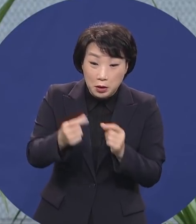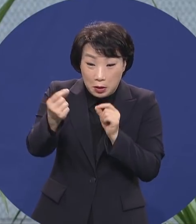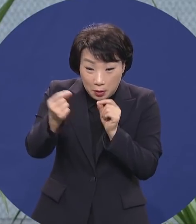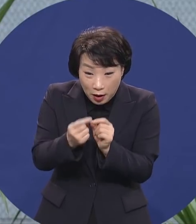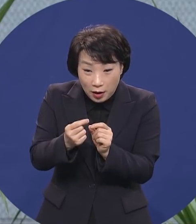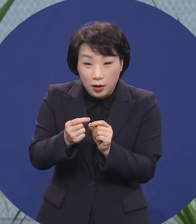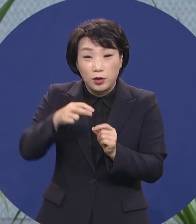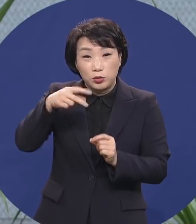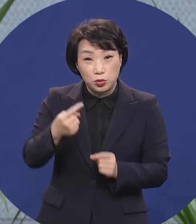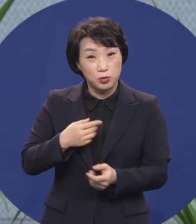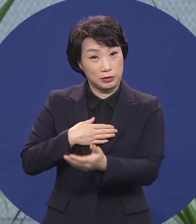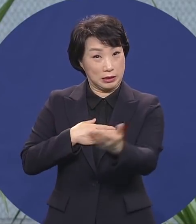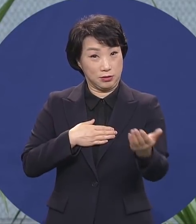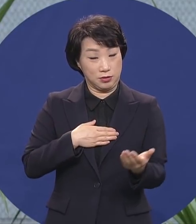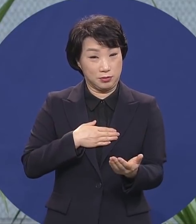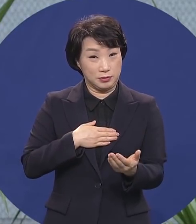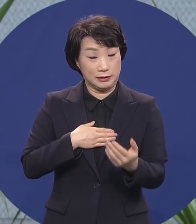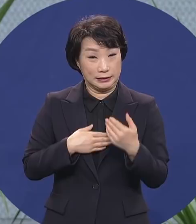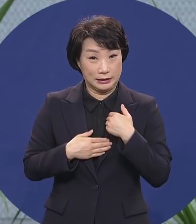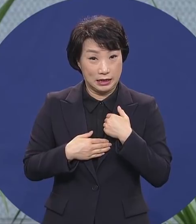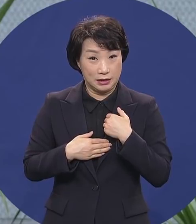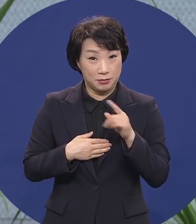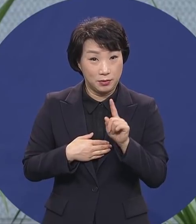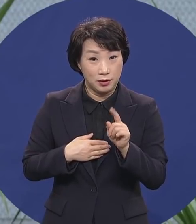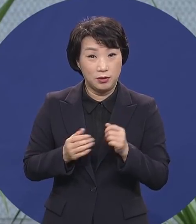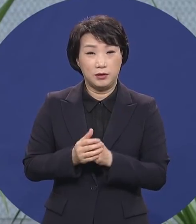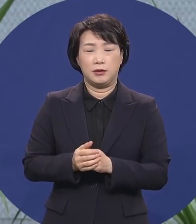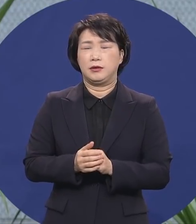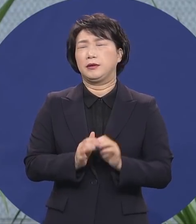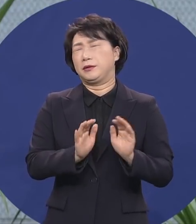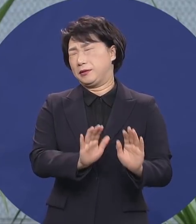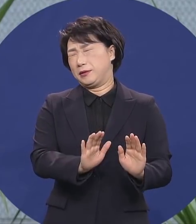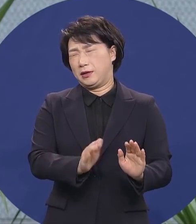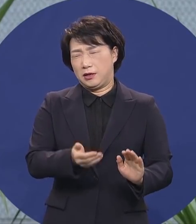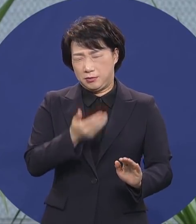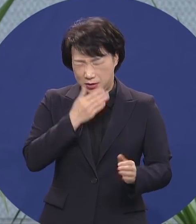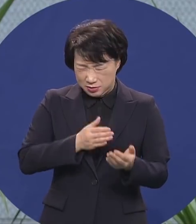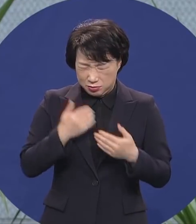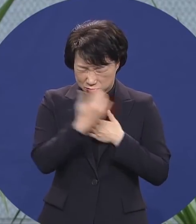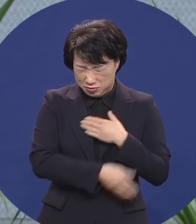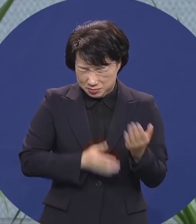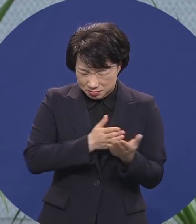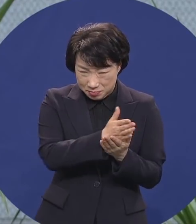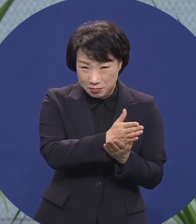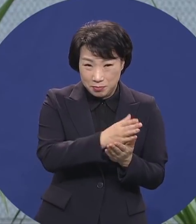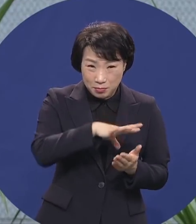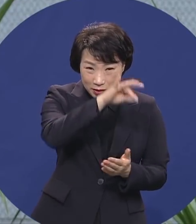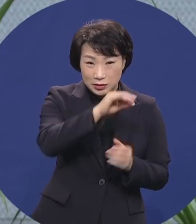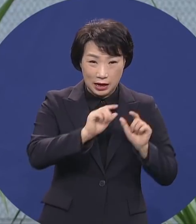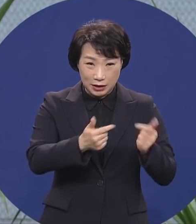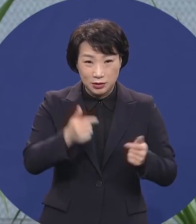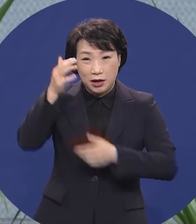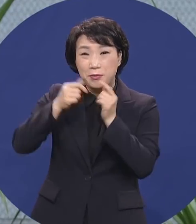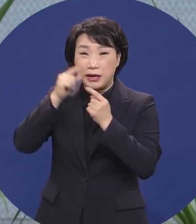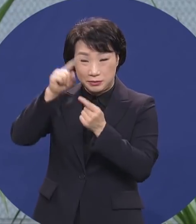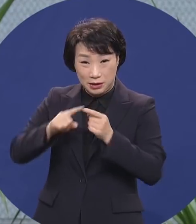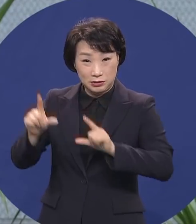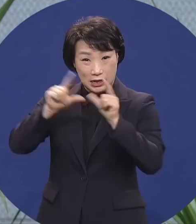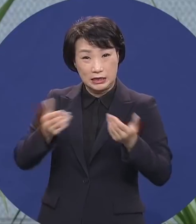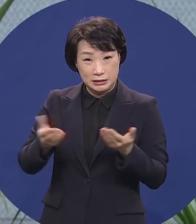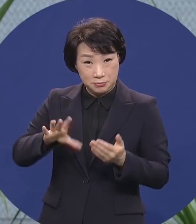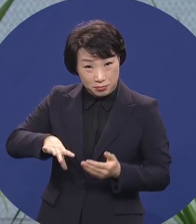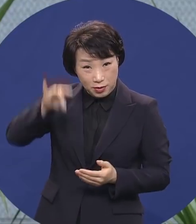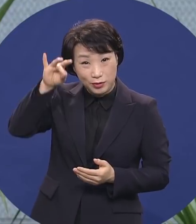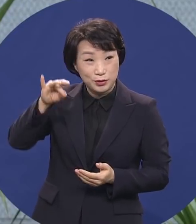내게 도래할지라도 나는 절대로 떡이 우선이 아니요 하나님 말씀대로 사는 것이